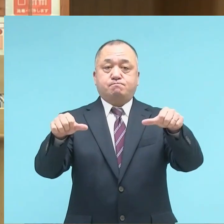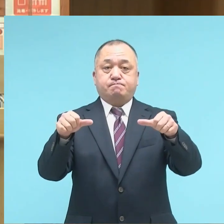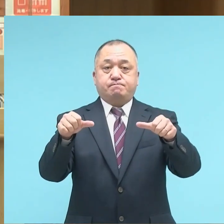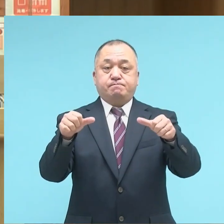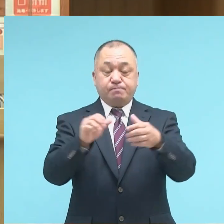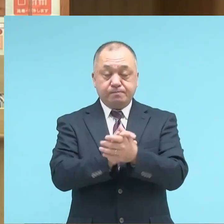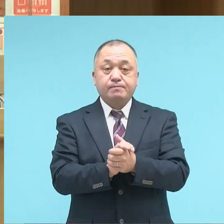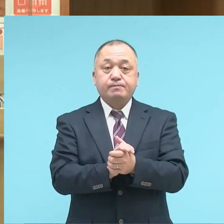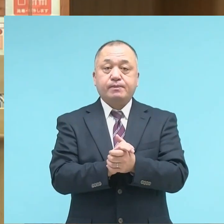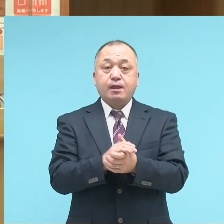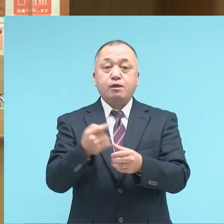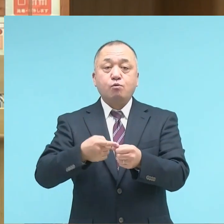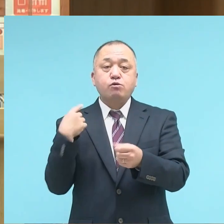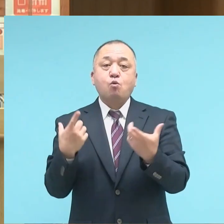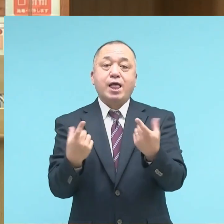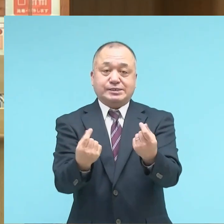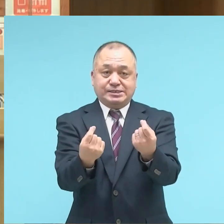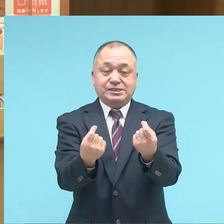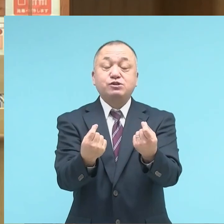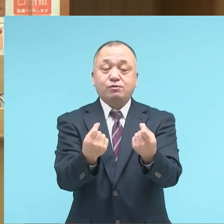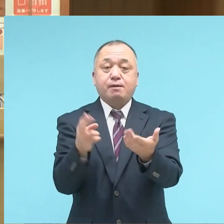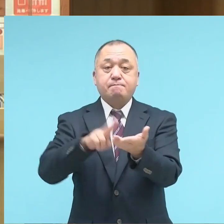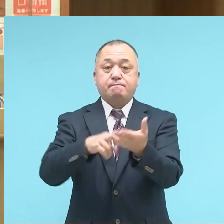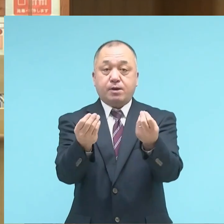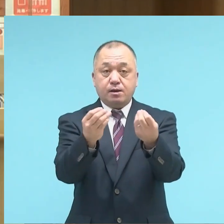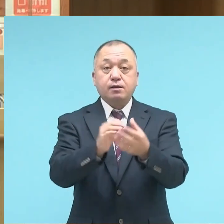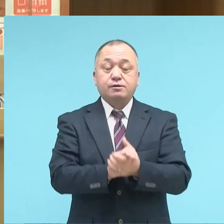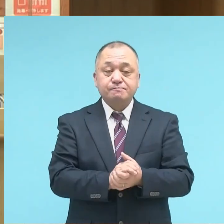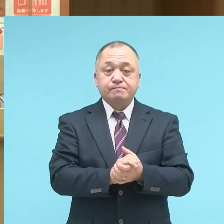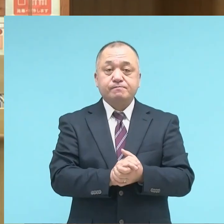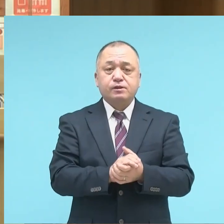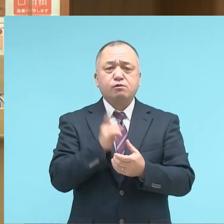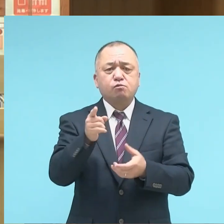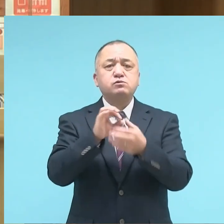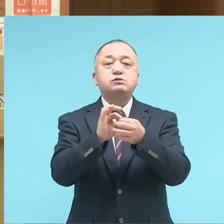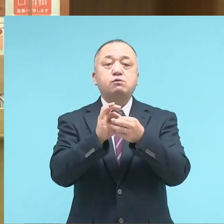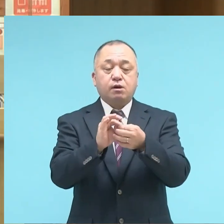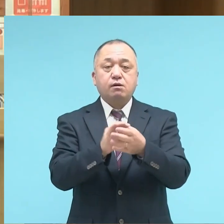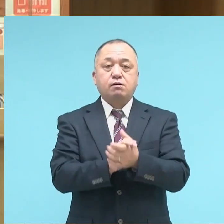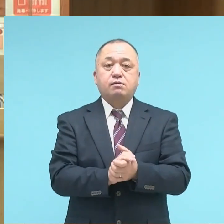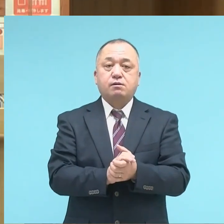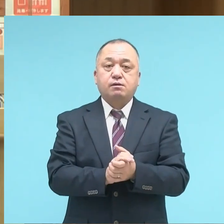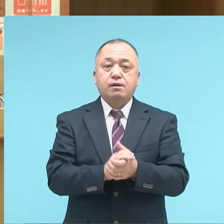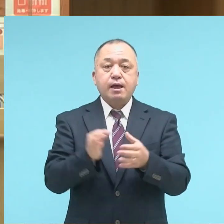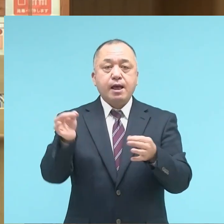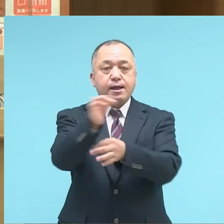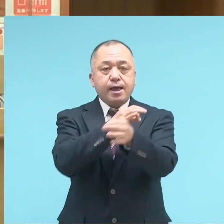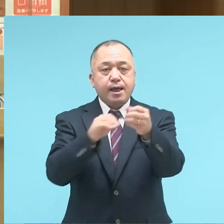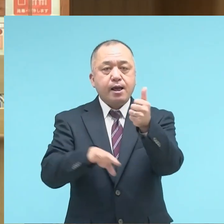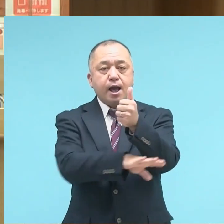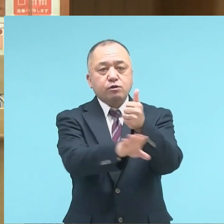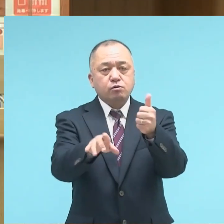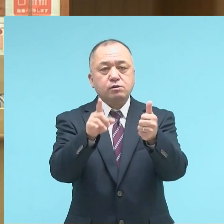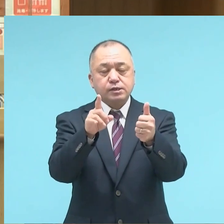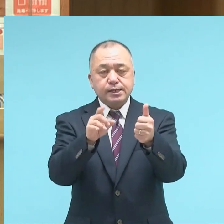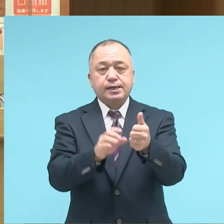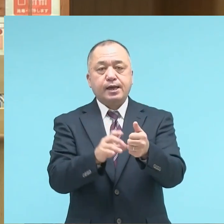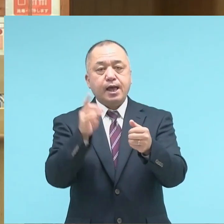決定されたということでありますので、この点については経営環境に一定の配慮がなされ